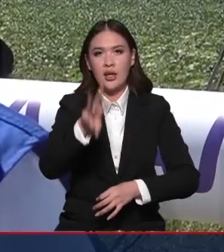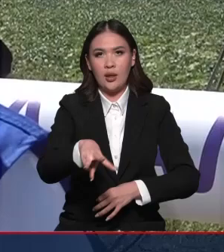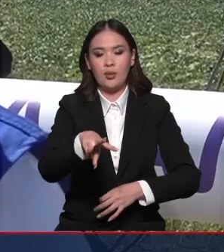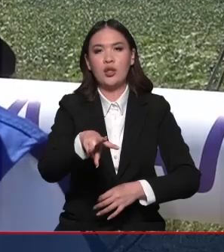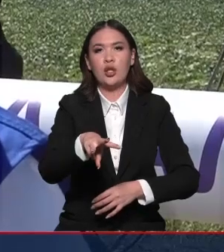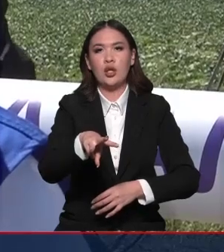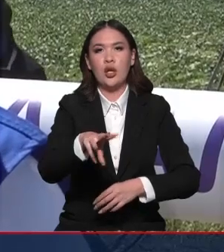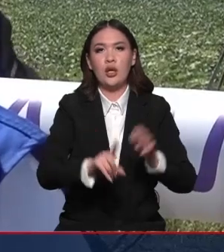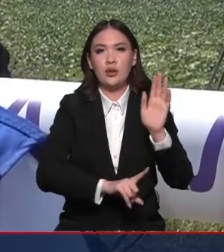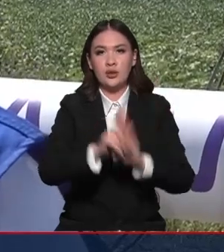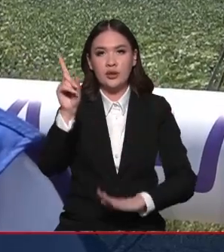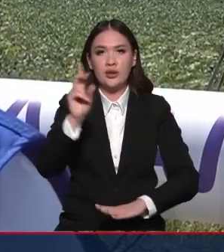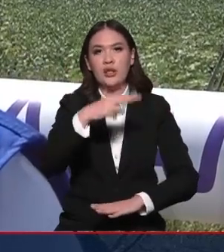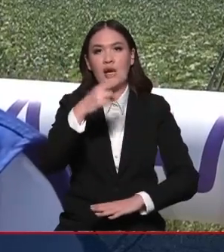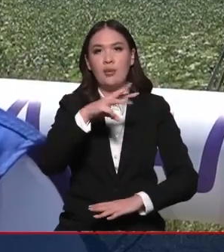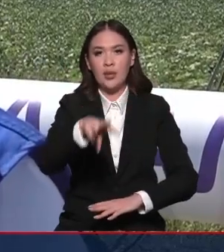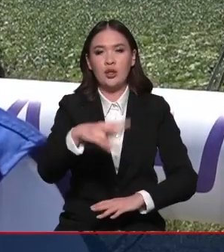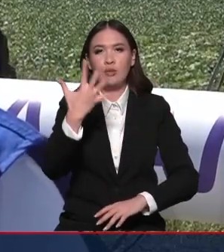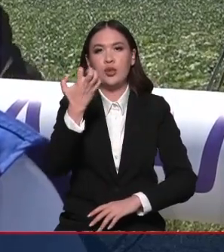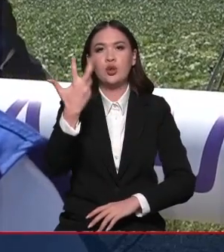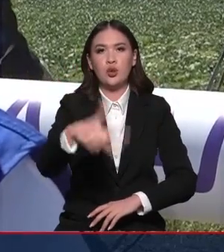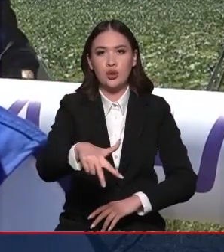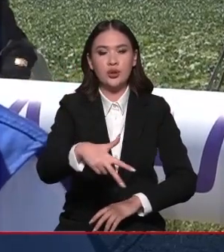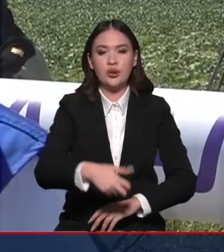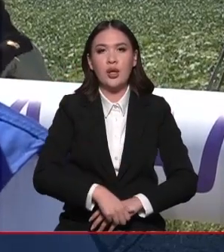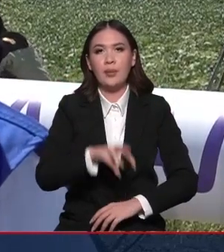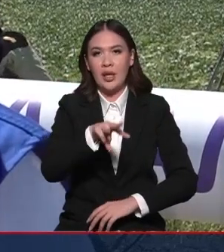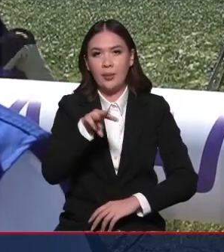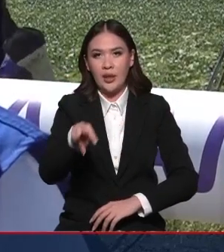құрайды. Диаметрі 530 миллиметр.